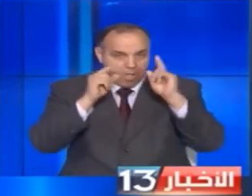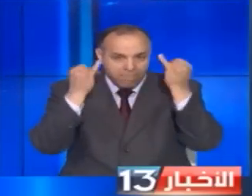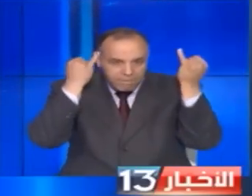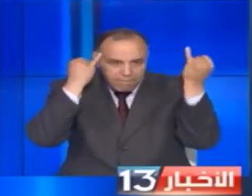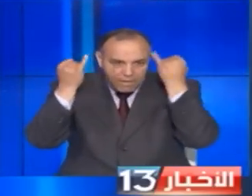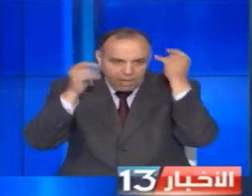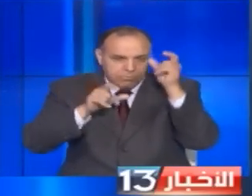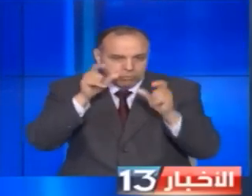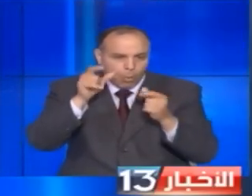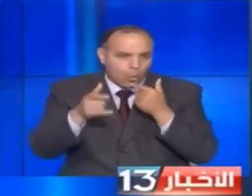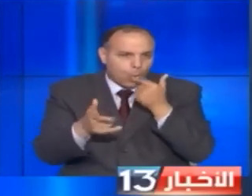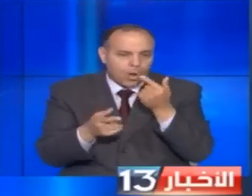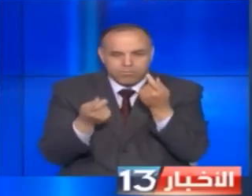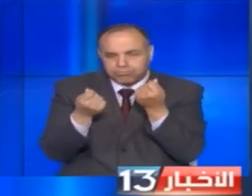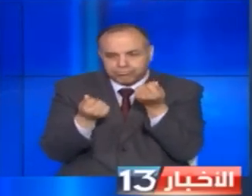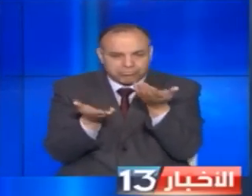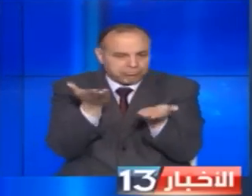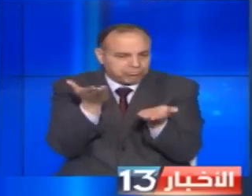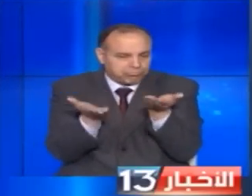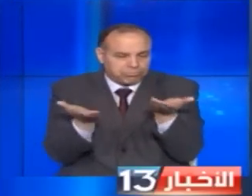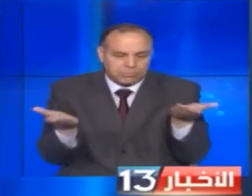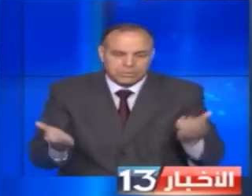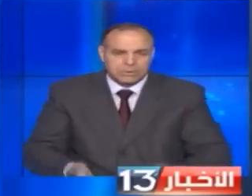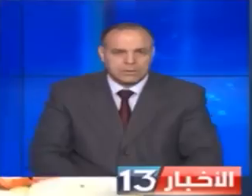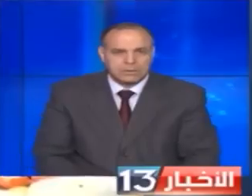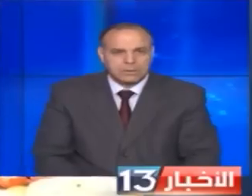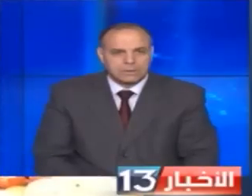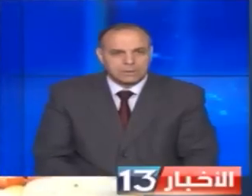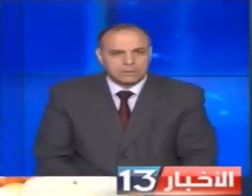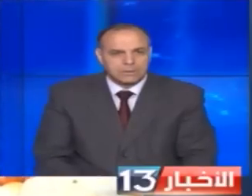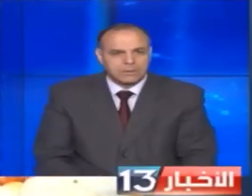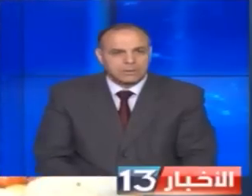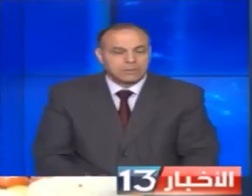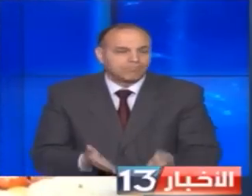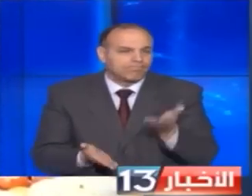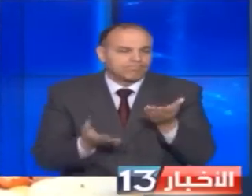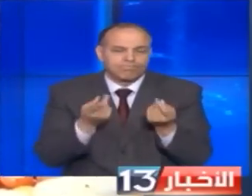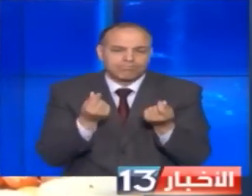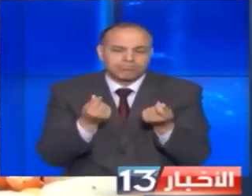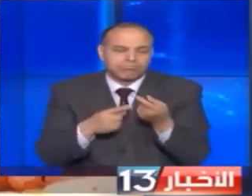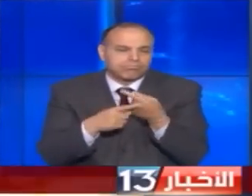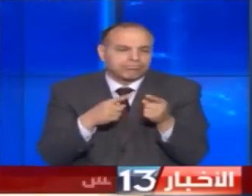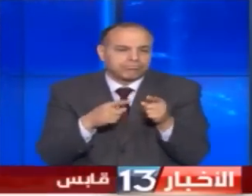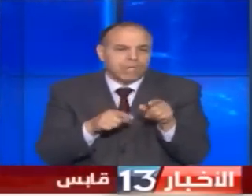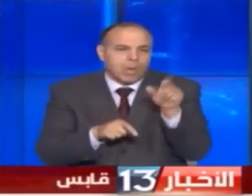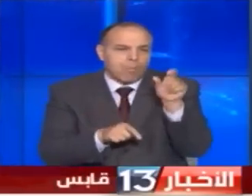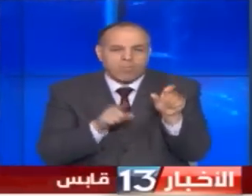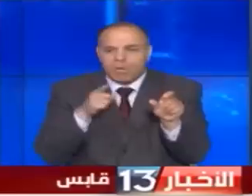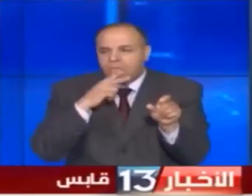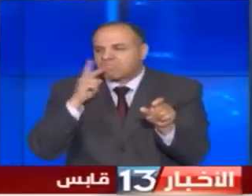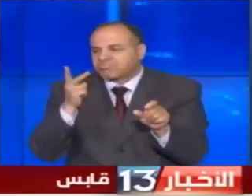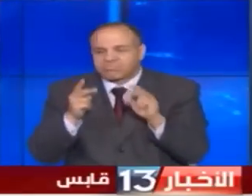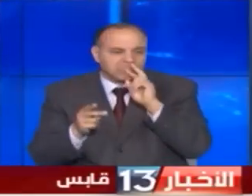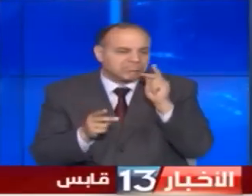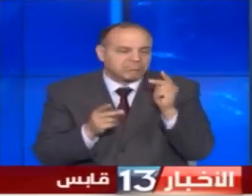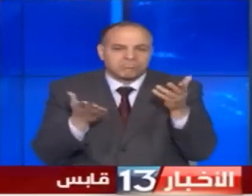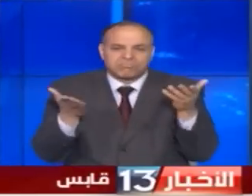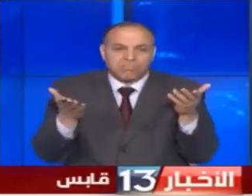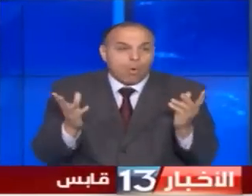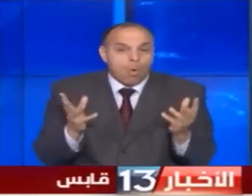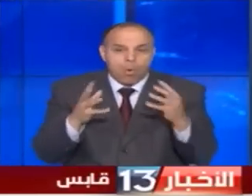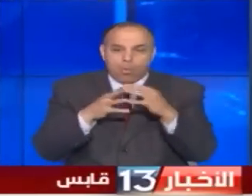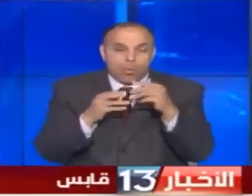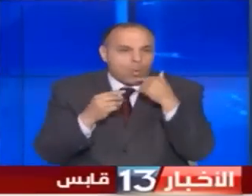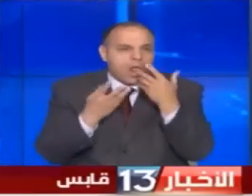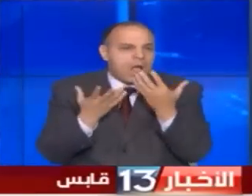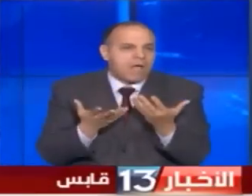المواطنين بشان اسعار هذه المواد تقييم الاسعار اختلف من مواطن الى اخر ولكن الاجماع كان